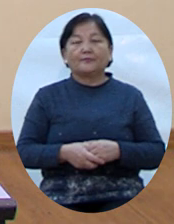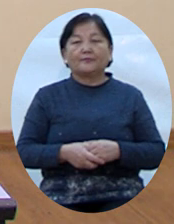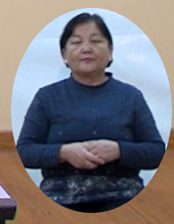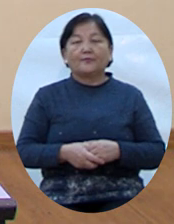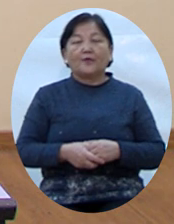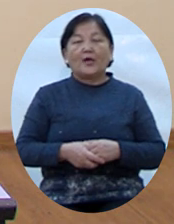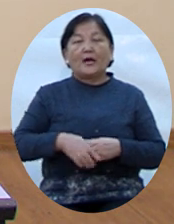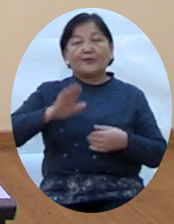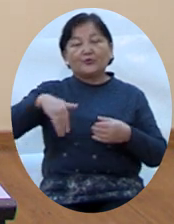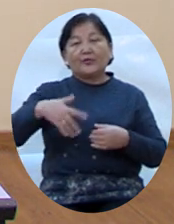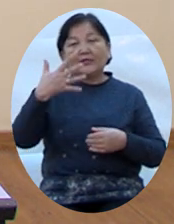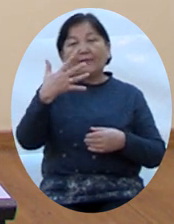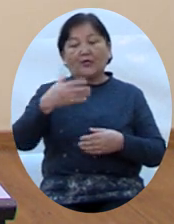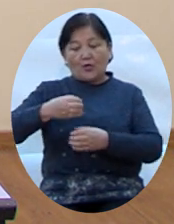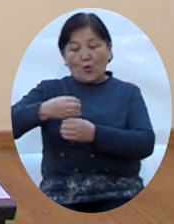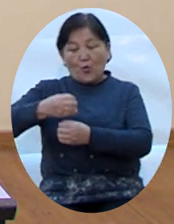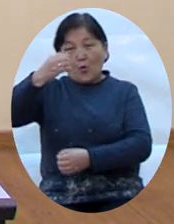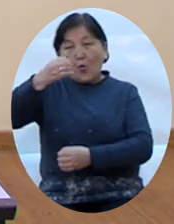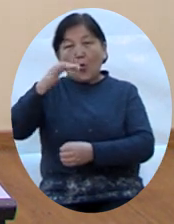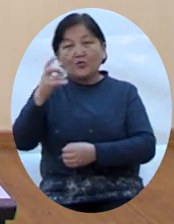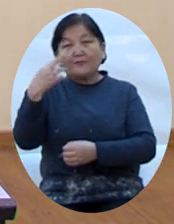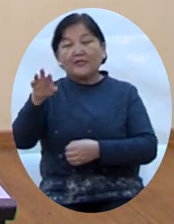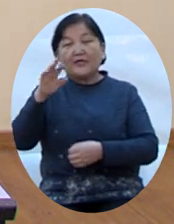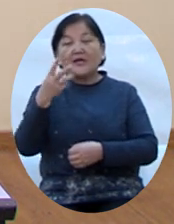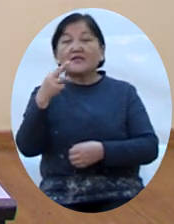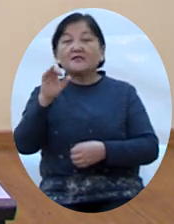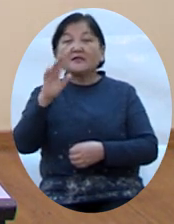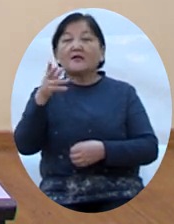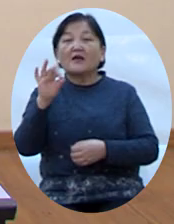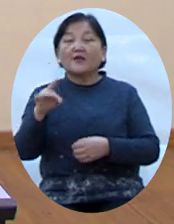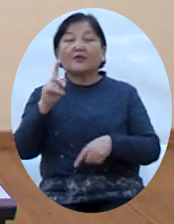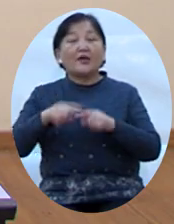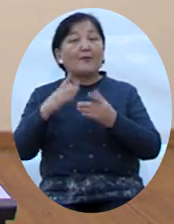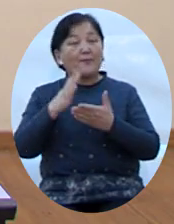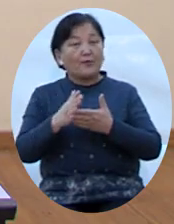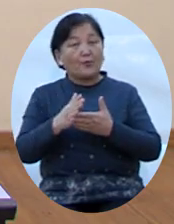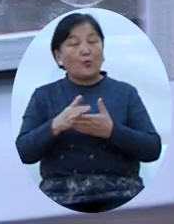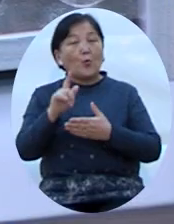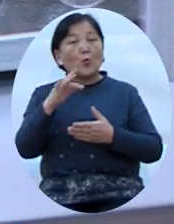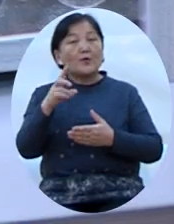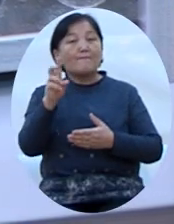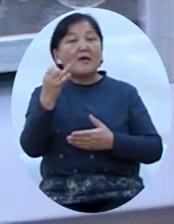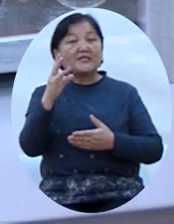За одоо хамгийн сүүлийн 5 дахь усмал дээр хөрөн байцааны индикатора хэрэглээ.